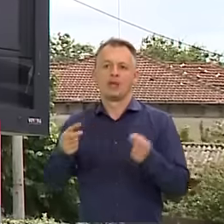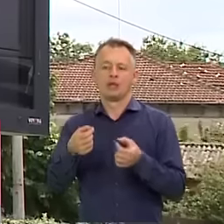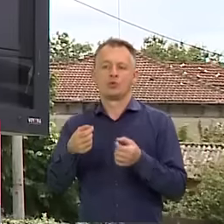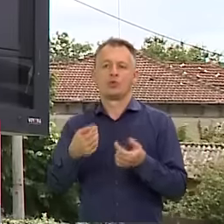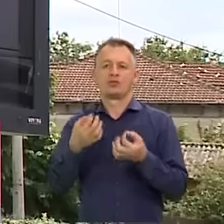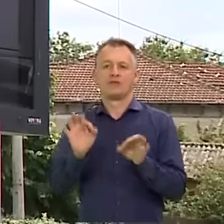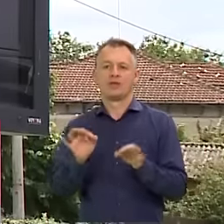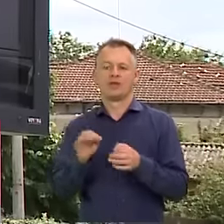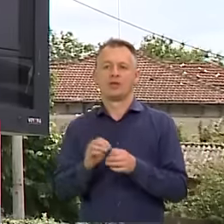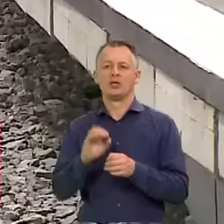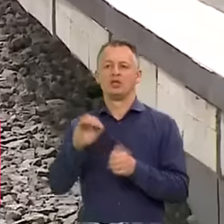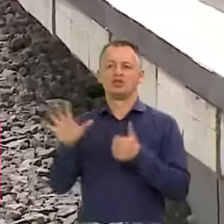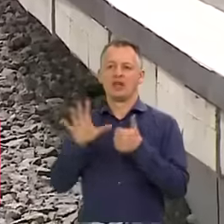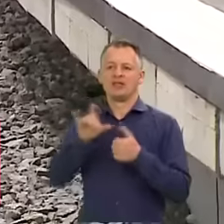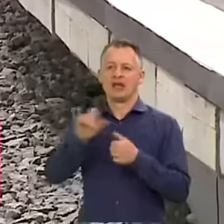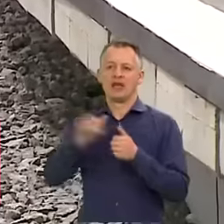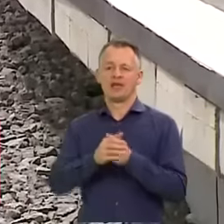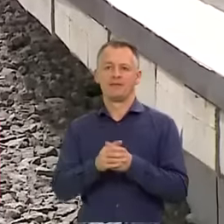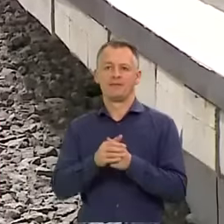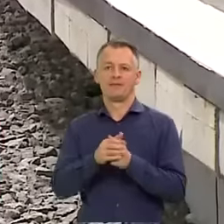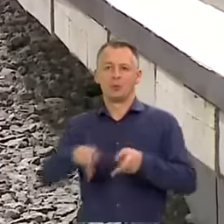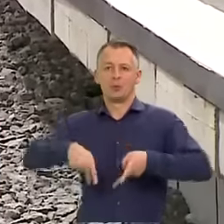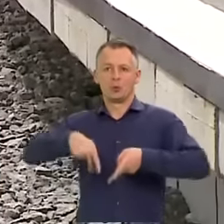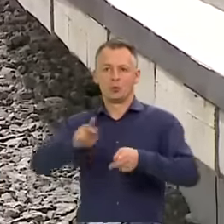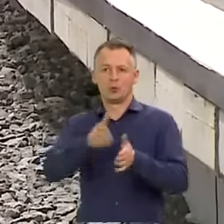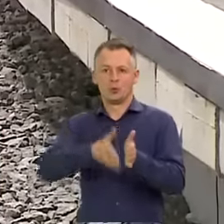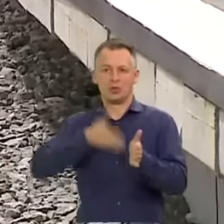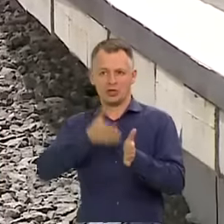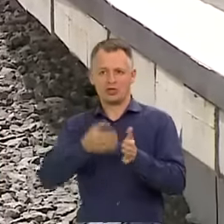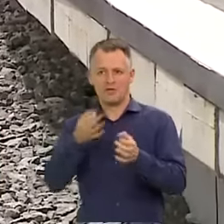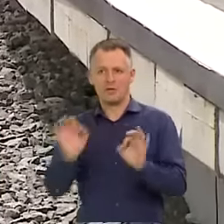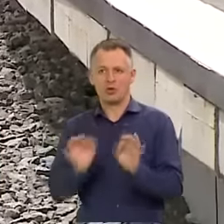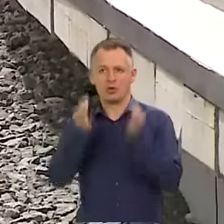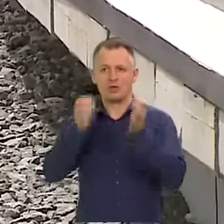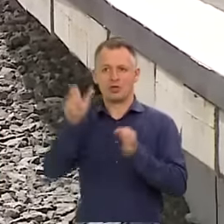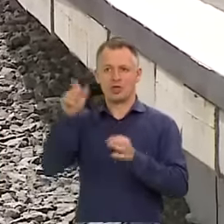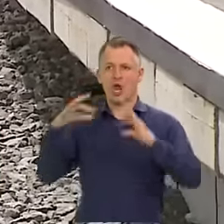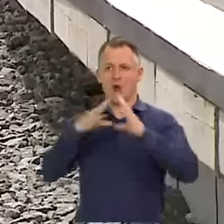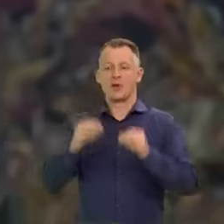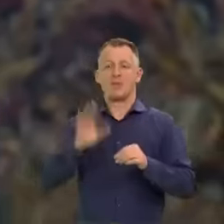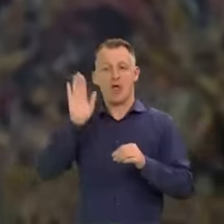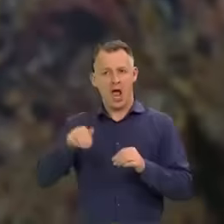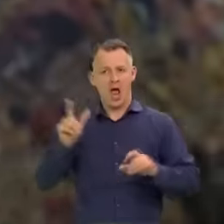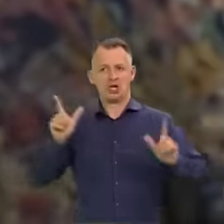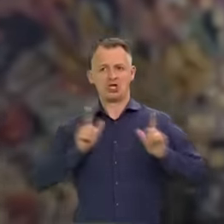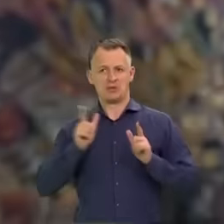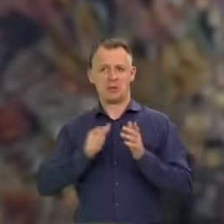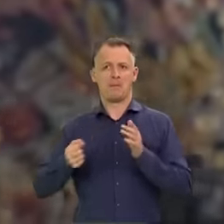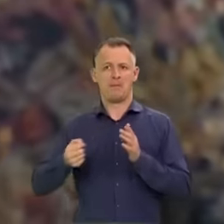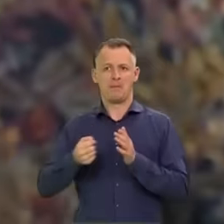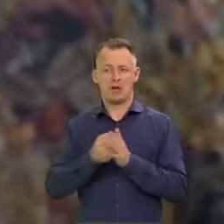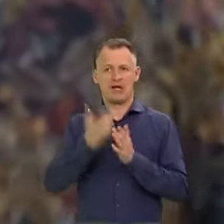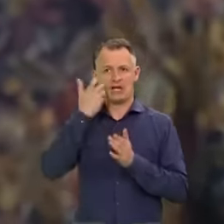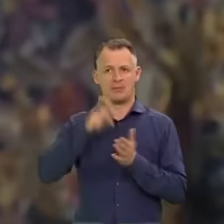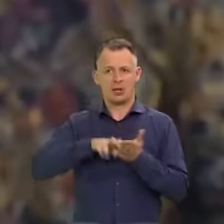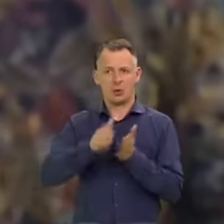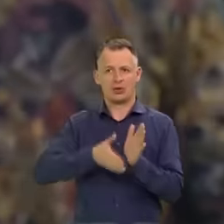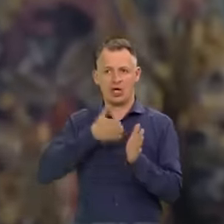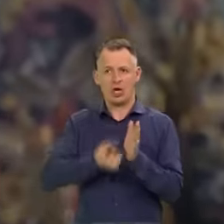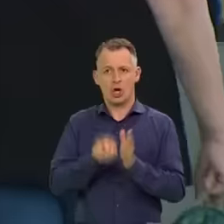de 6 lei. Deși linia ferată a fost modernizată, românii mai au de așteptat până vor circula în trenuri noi. Singurul tren